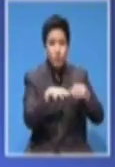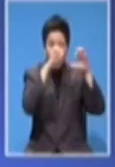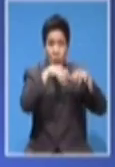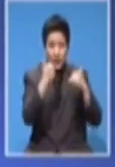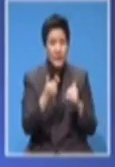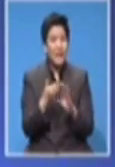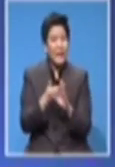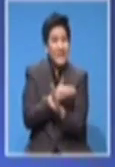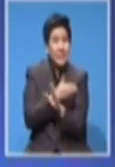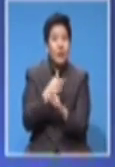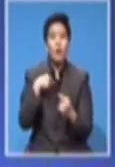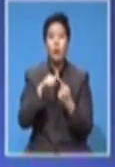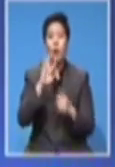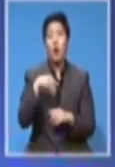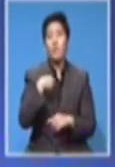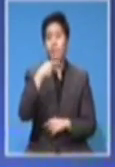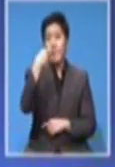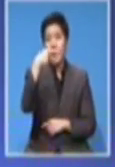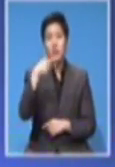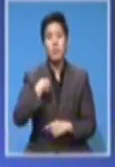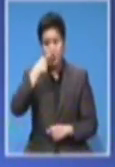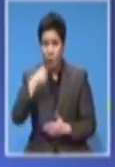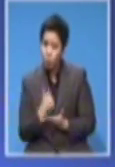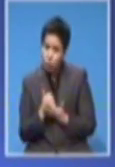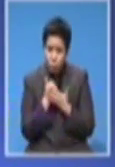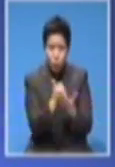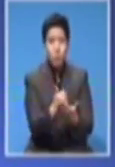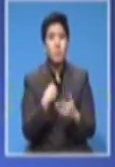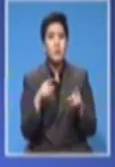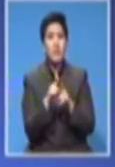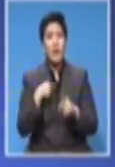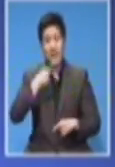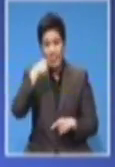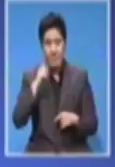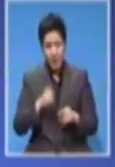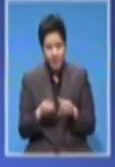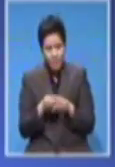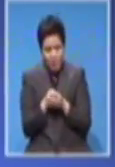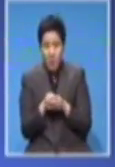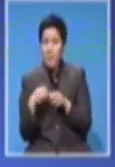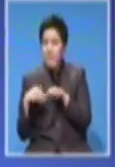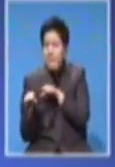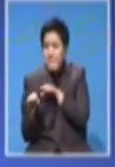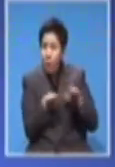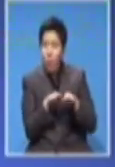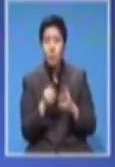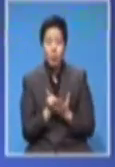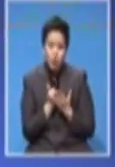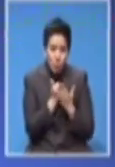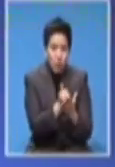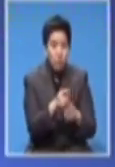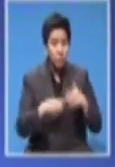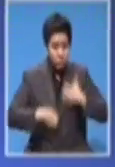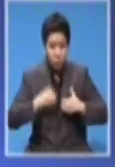ทศเนปาลเราก็เป็นประเทศแรกๆนะครับที่เข้าไปช่วยเหลือถึงแม้ว่าเราจะเป็นประเทศเล็กๆแต่เราก็พร้อมและยินดีที่จะยื่นมือเข้าไปช่วยเห